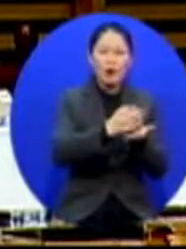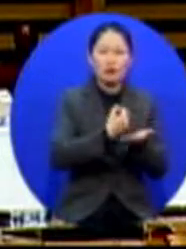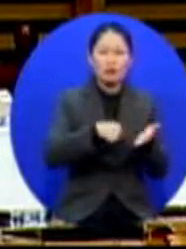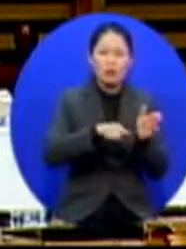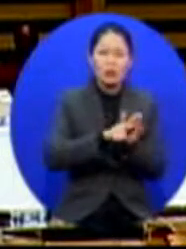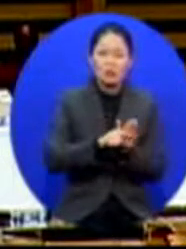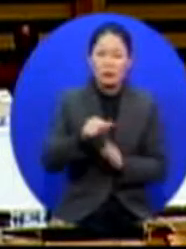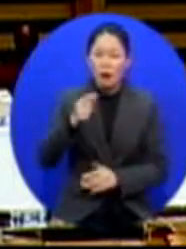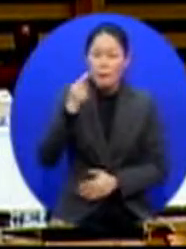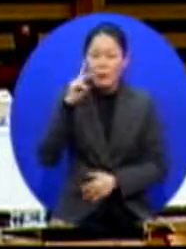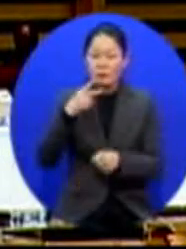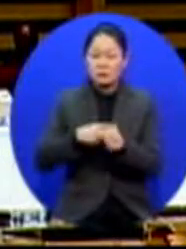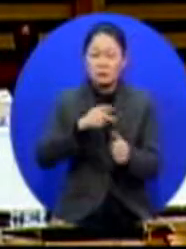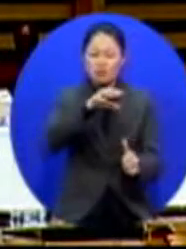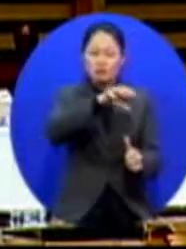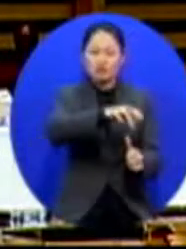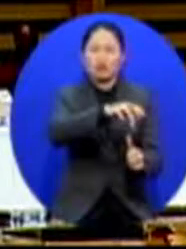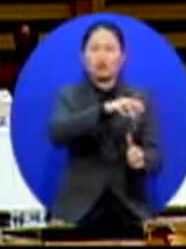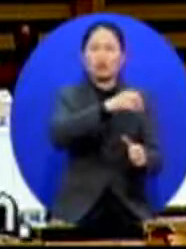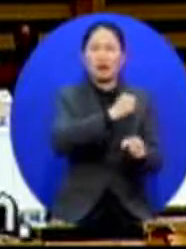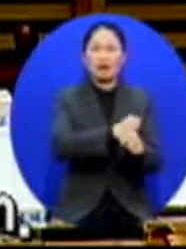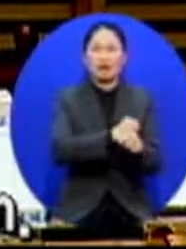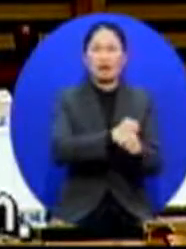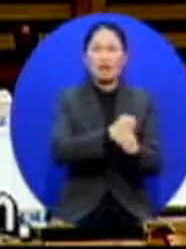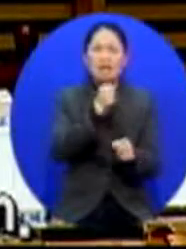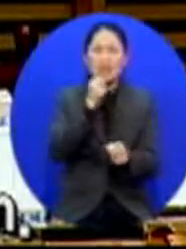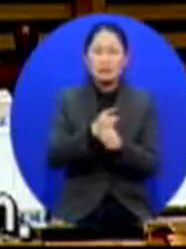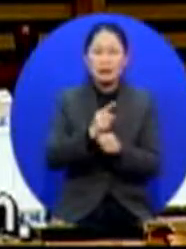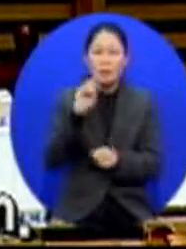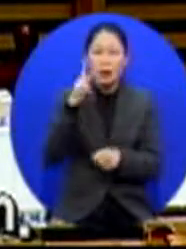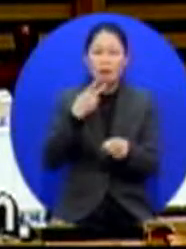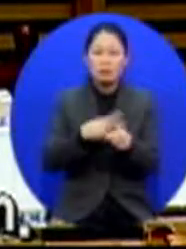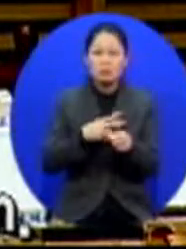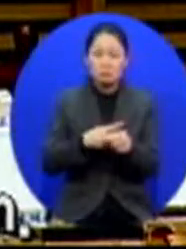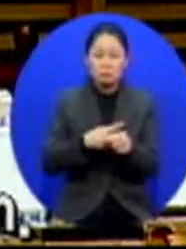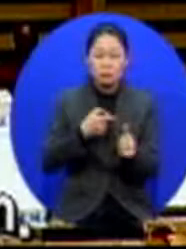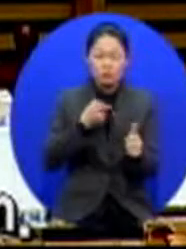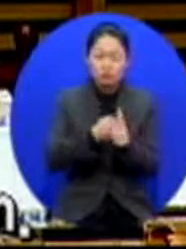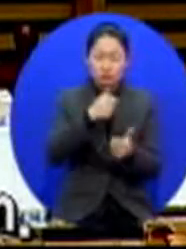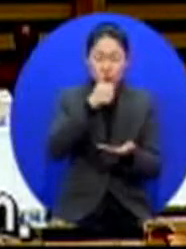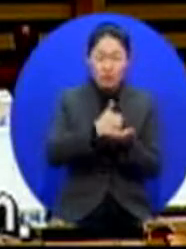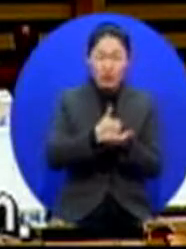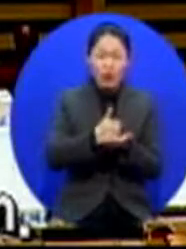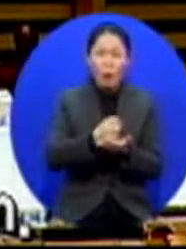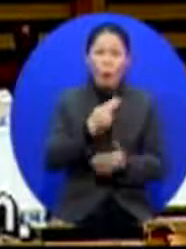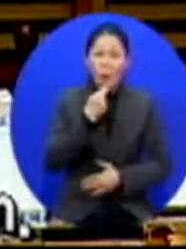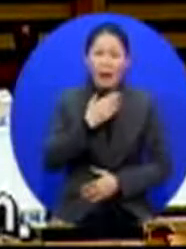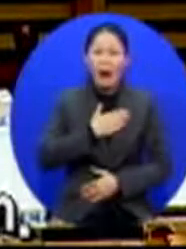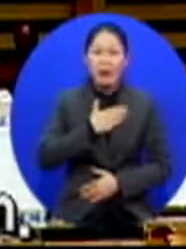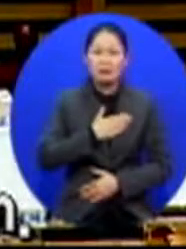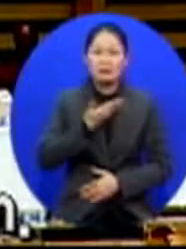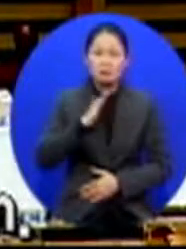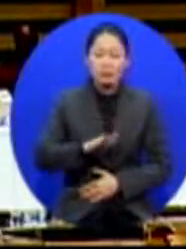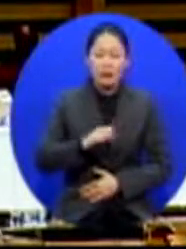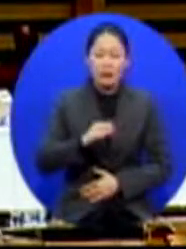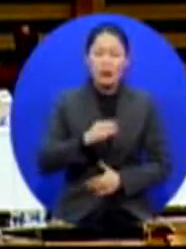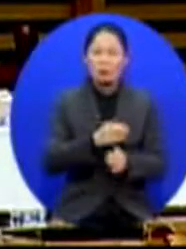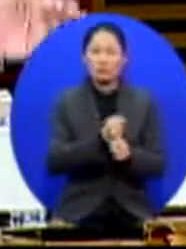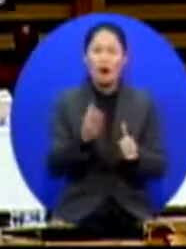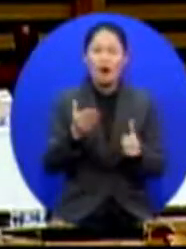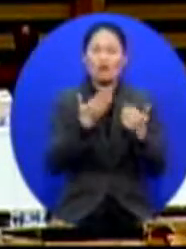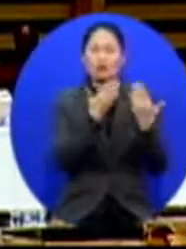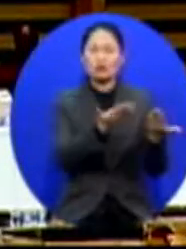하여 분이라 이미 사도 바울이 죽일 죄가 없다는 걸 알고도 그냥 풀어주면